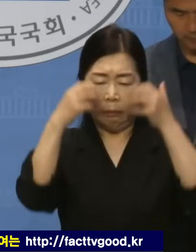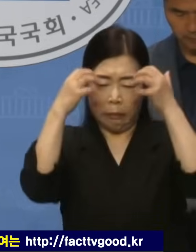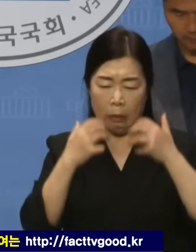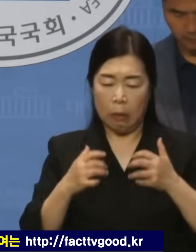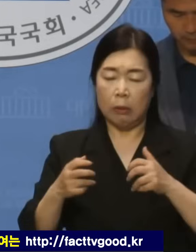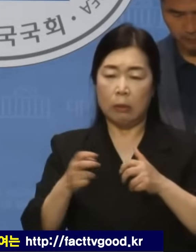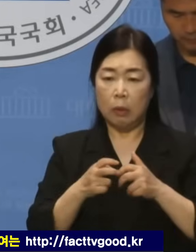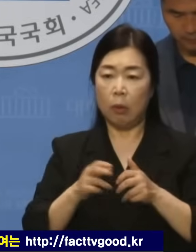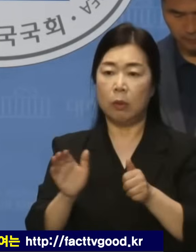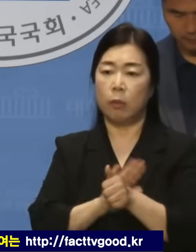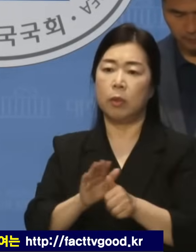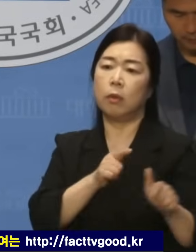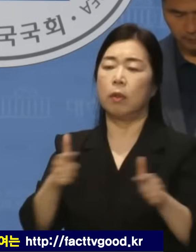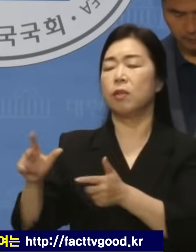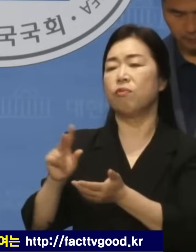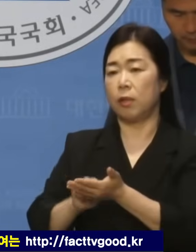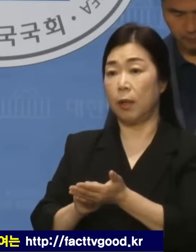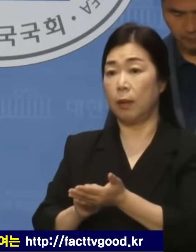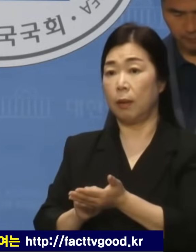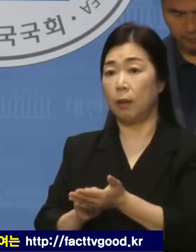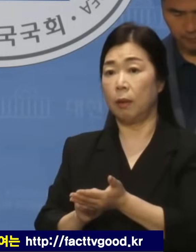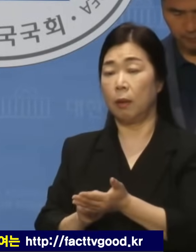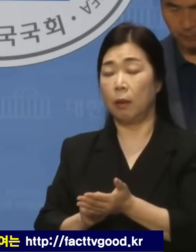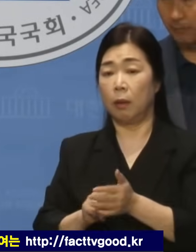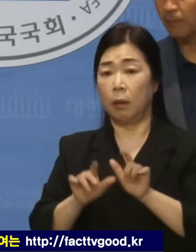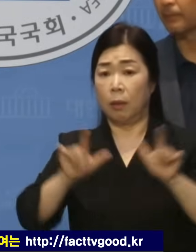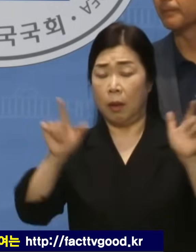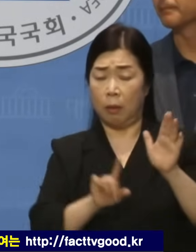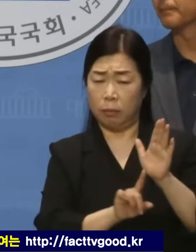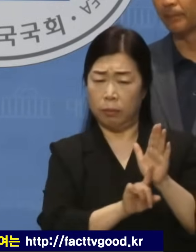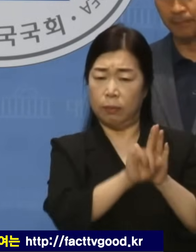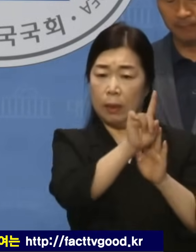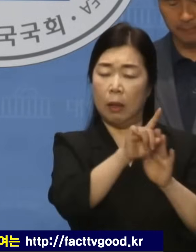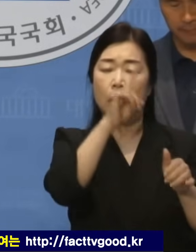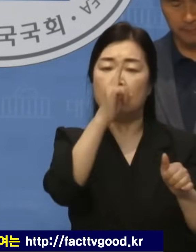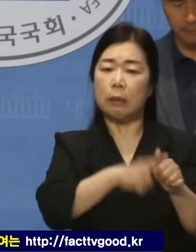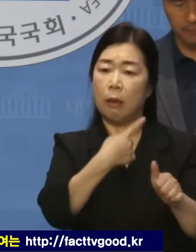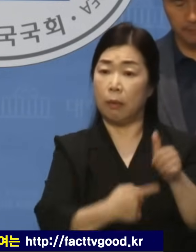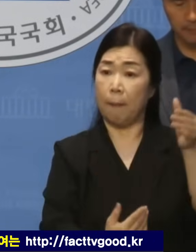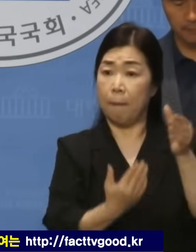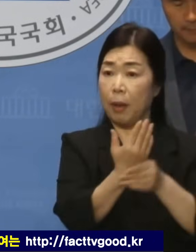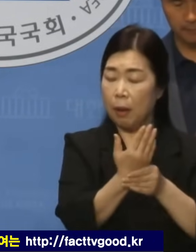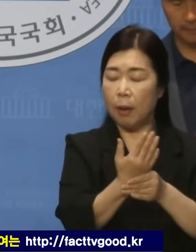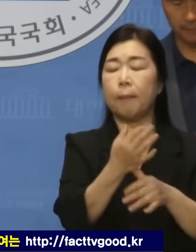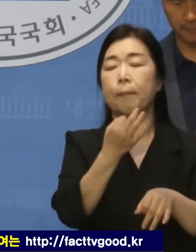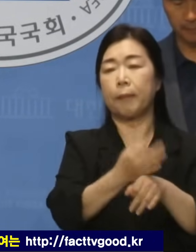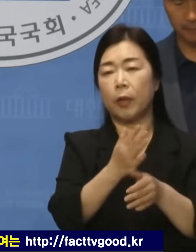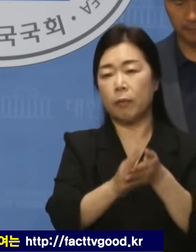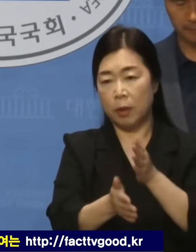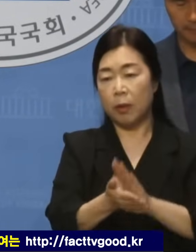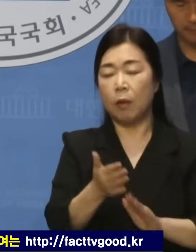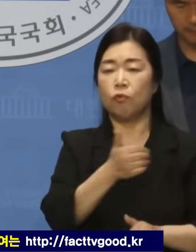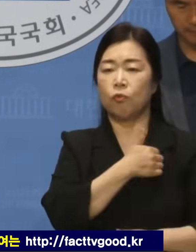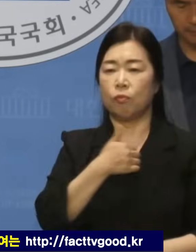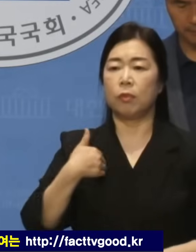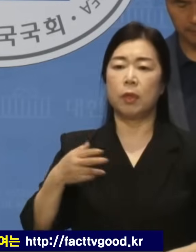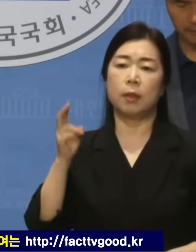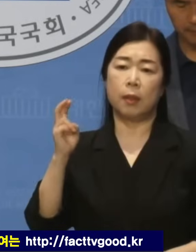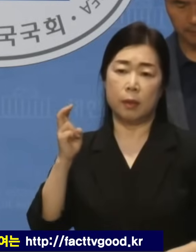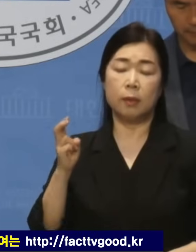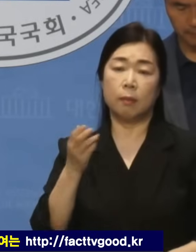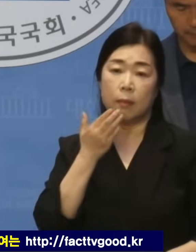서비스 문제였습니다. 이상기후로 인한 폭염 등 자연재해 상황은 사전에 충분히